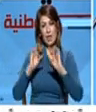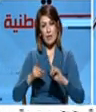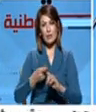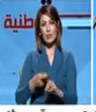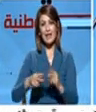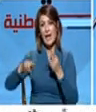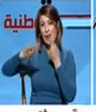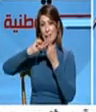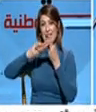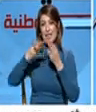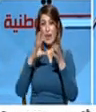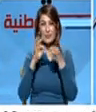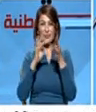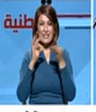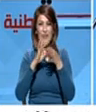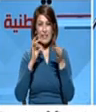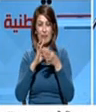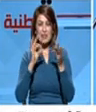اكثر تفصيلا